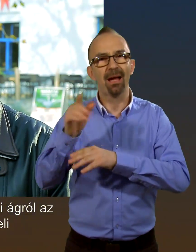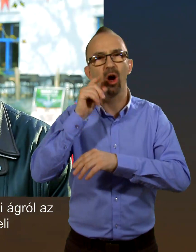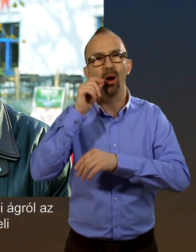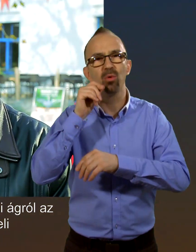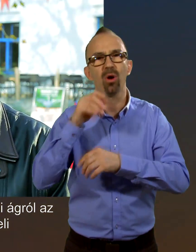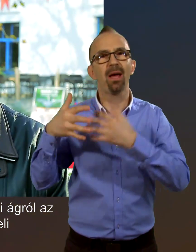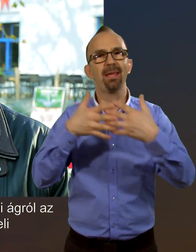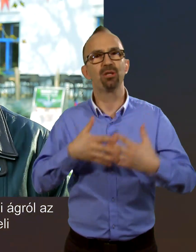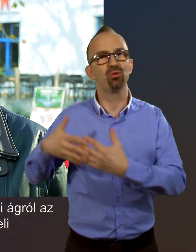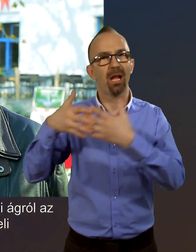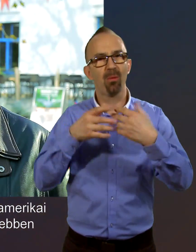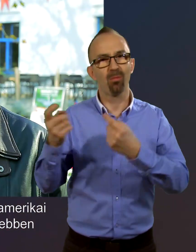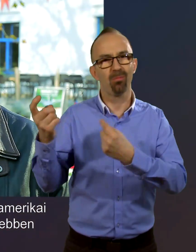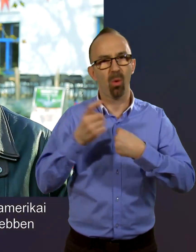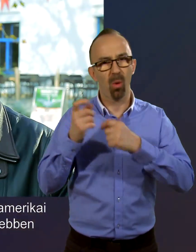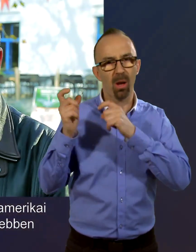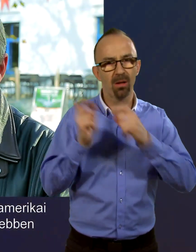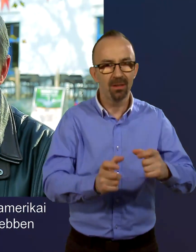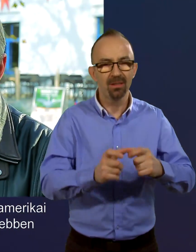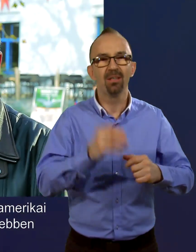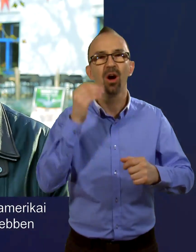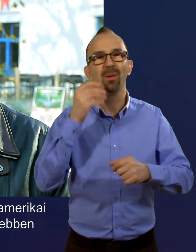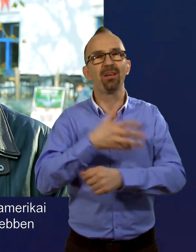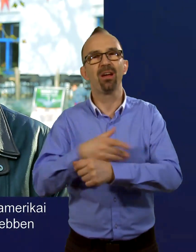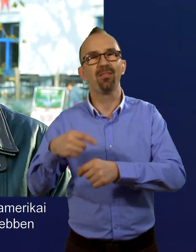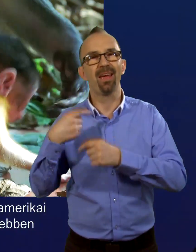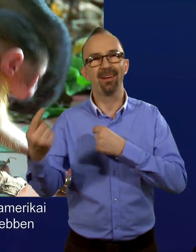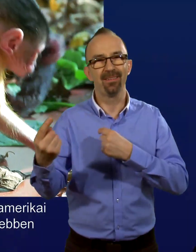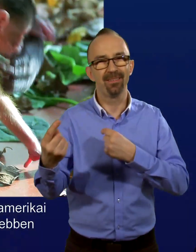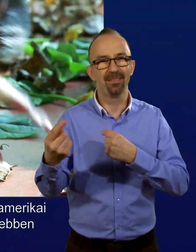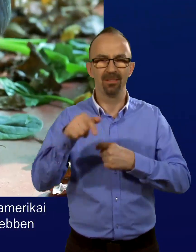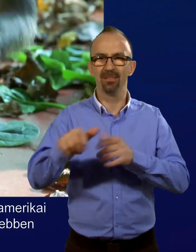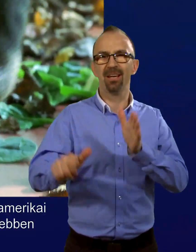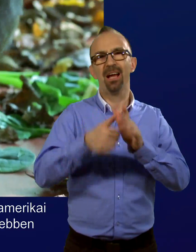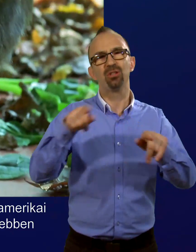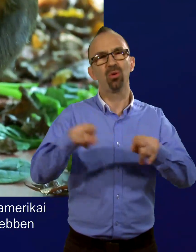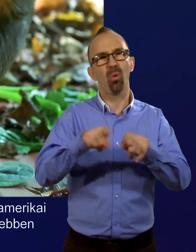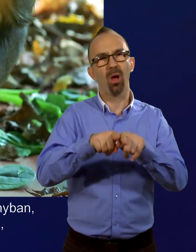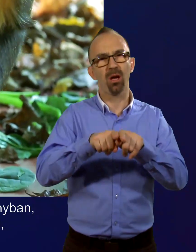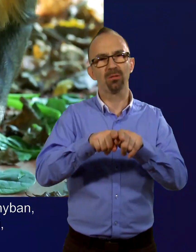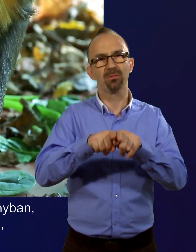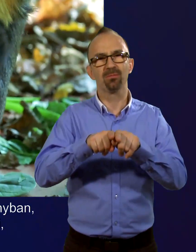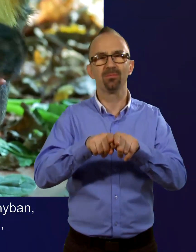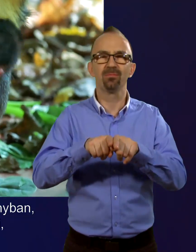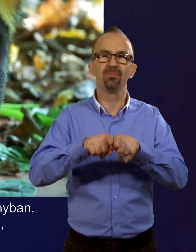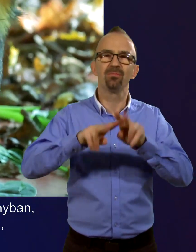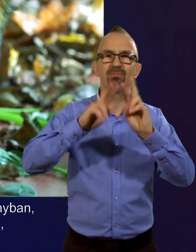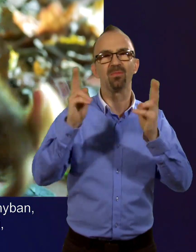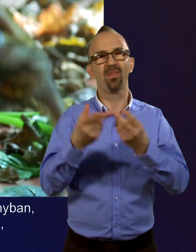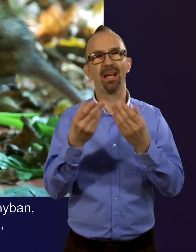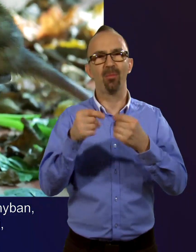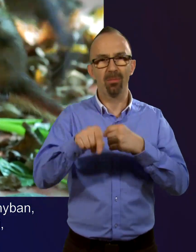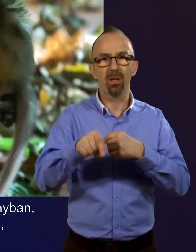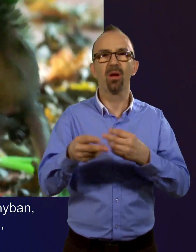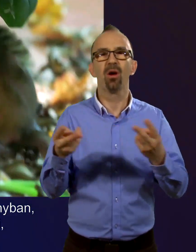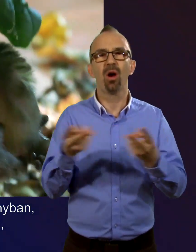az apukája egy Egyesült Államokbeli állatkertből érkezett. Tehát az meg az amerikai vérvonal, és ő az első olyan kölyök ebbe az aranyhasú mangába